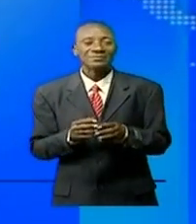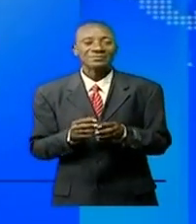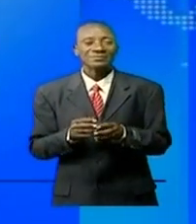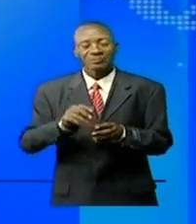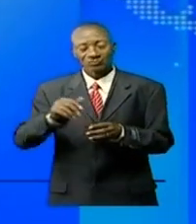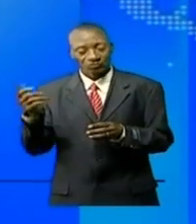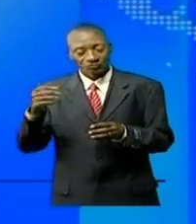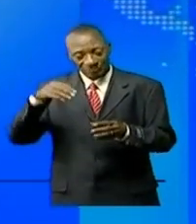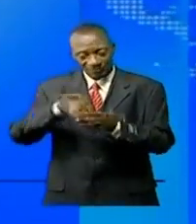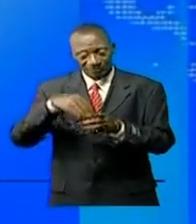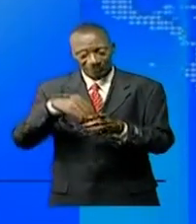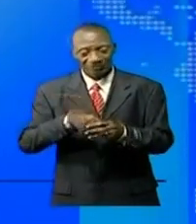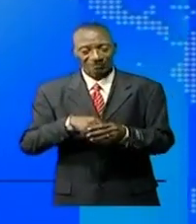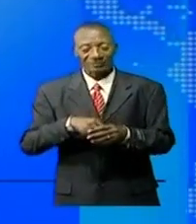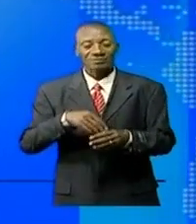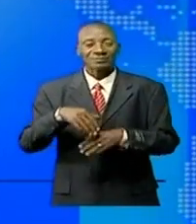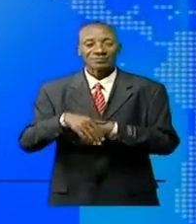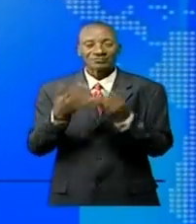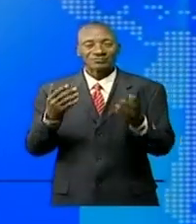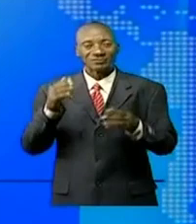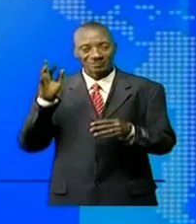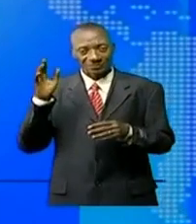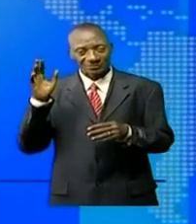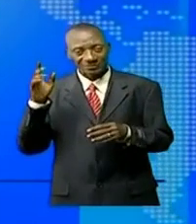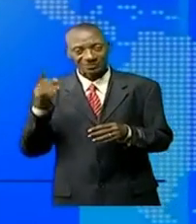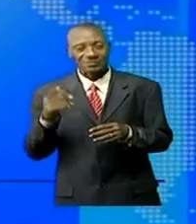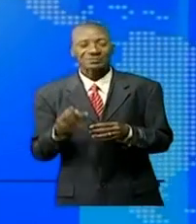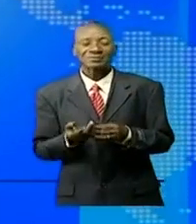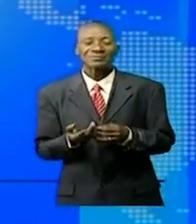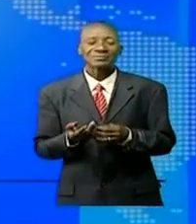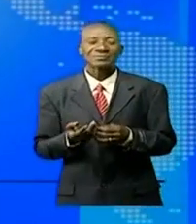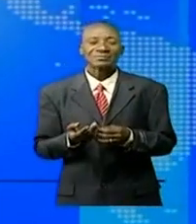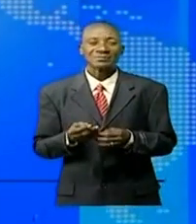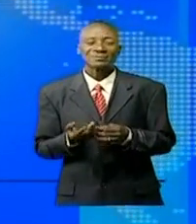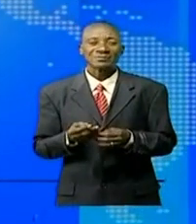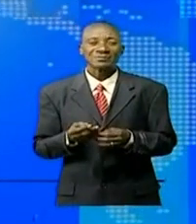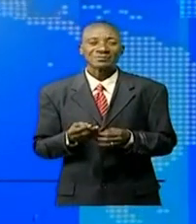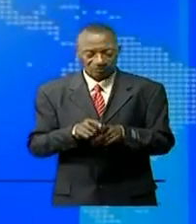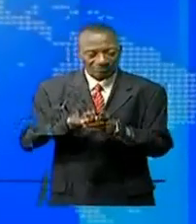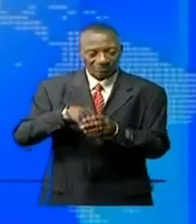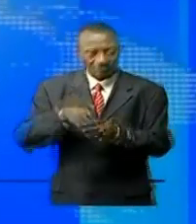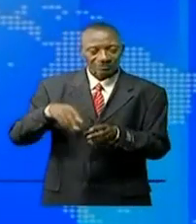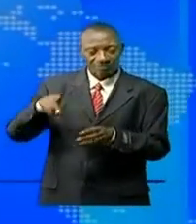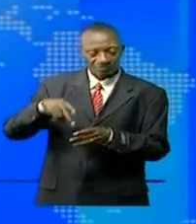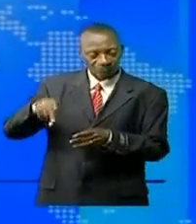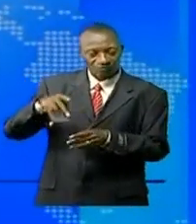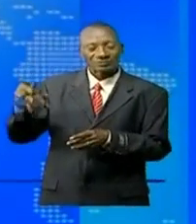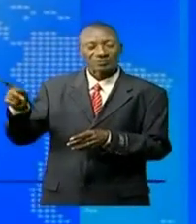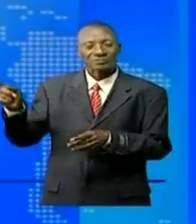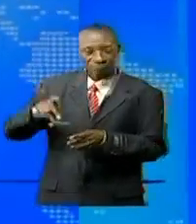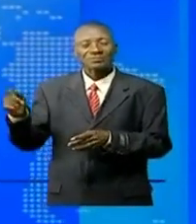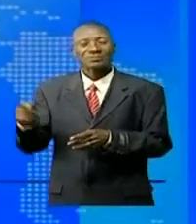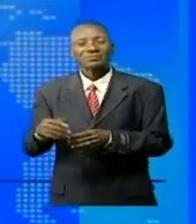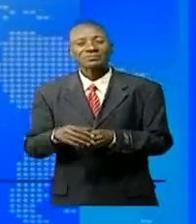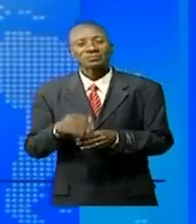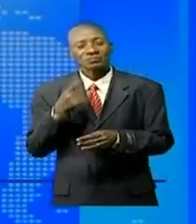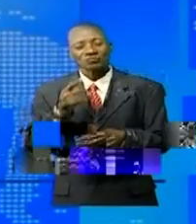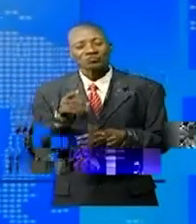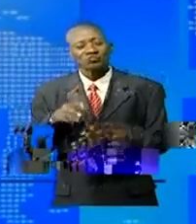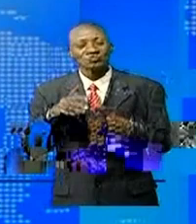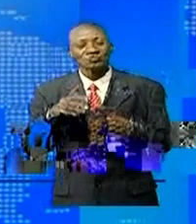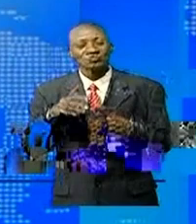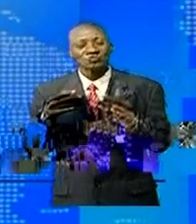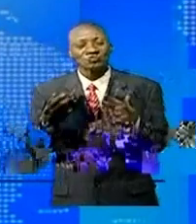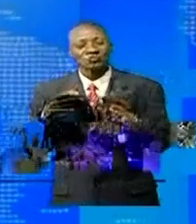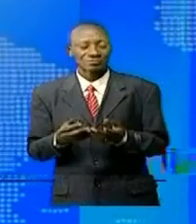Congo central, qui appelle le pouvoir central et ses différents services pour épauler la mairie dans la réhabilitation